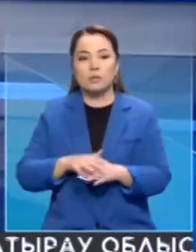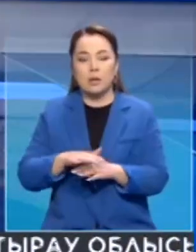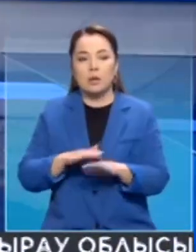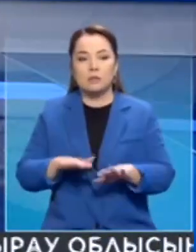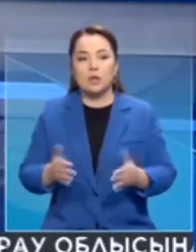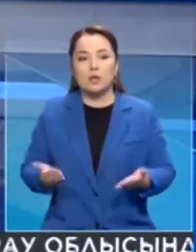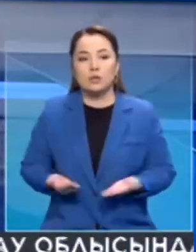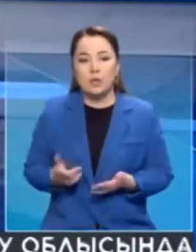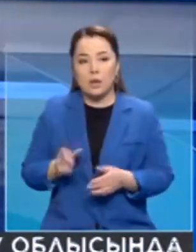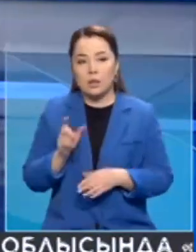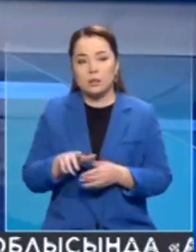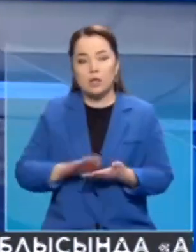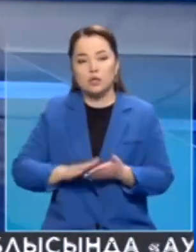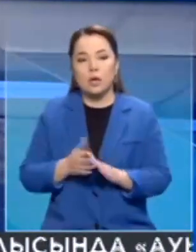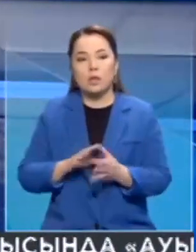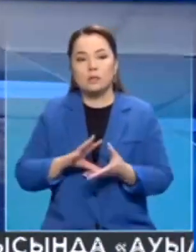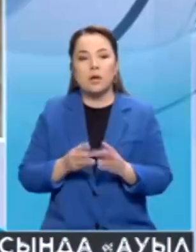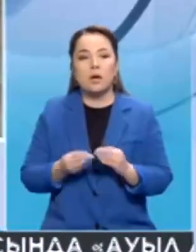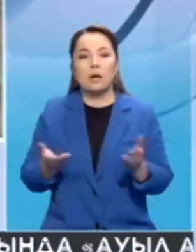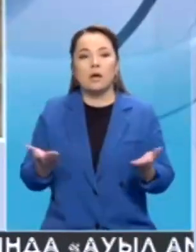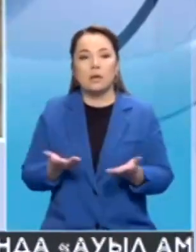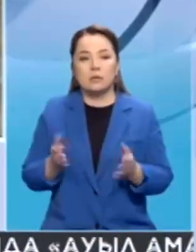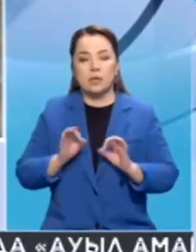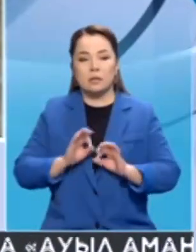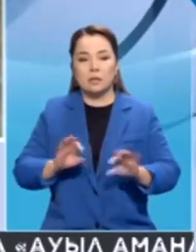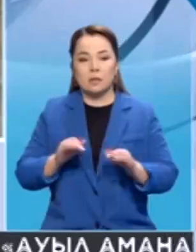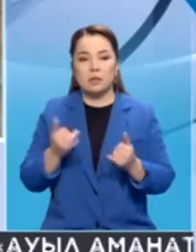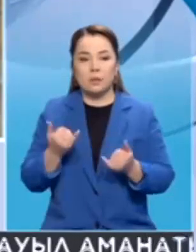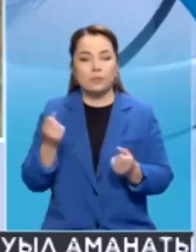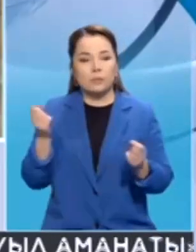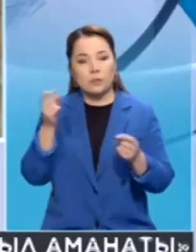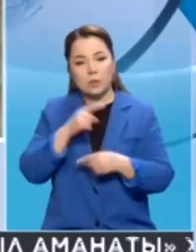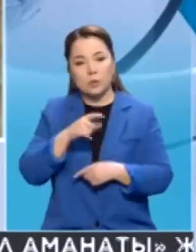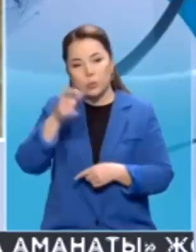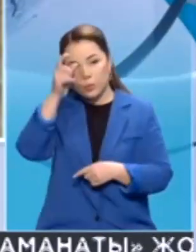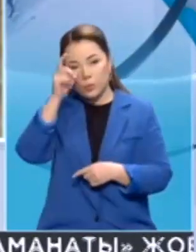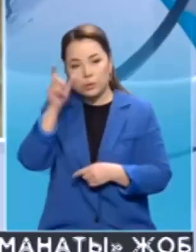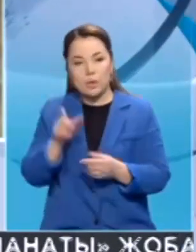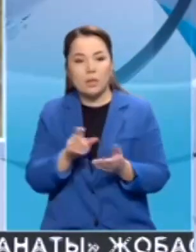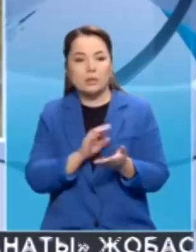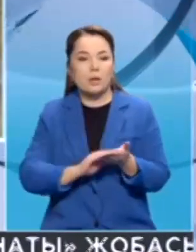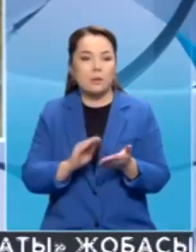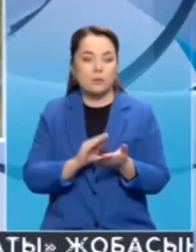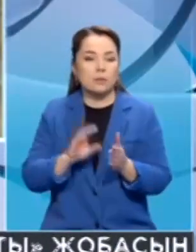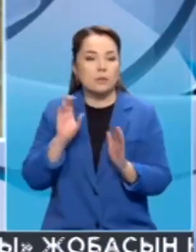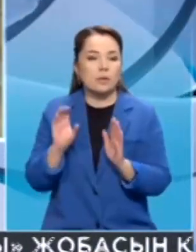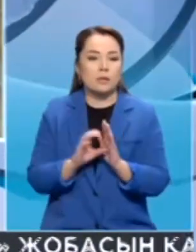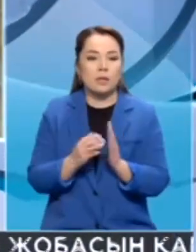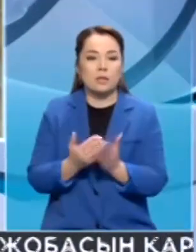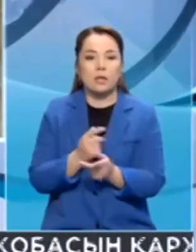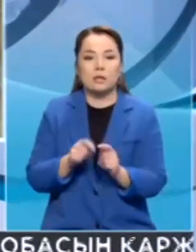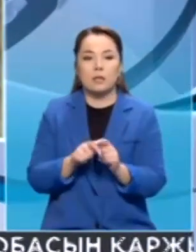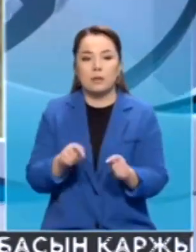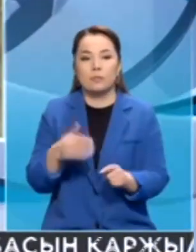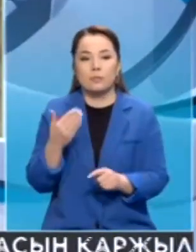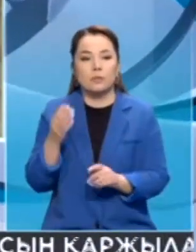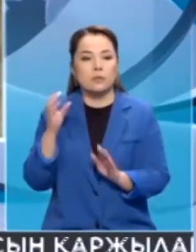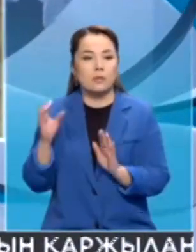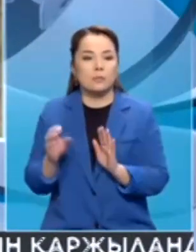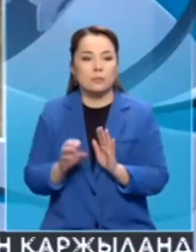бар қалада қазіргі ахуал қандай? Жаңа мәліметтерді білу үшін Түркиядағы тілшіміз Айдос Әшімұлын байланысқа қоса.